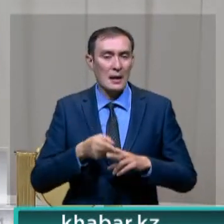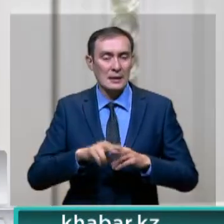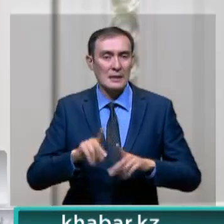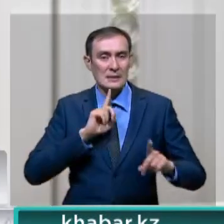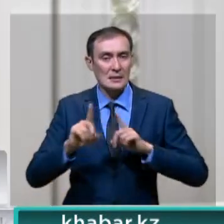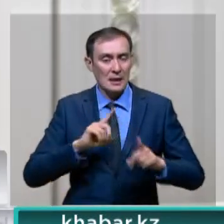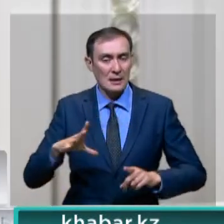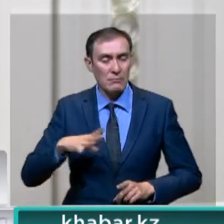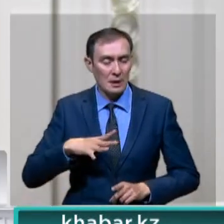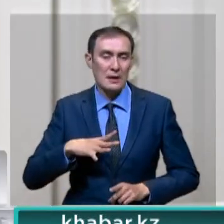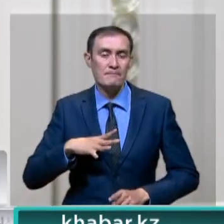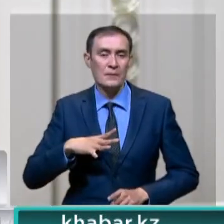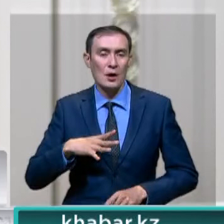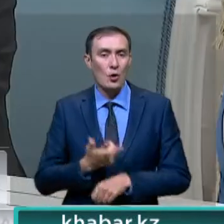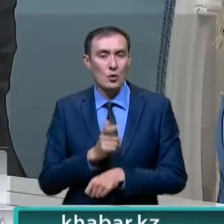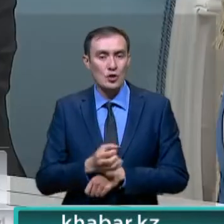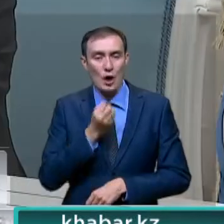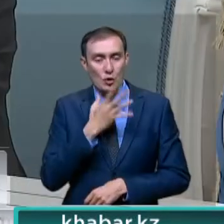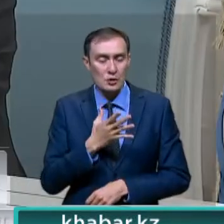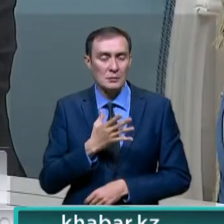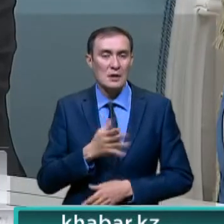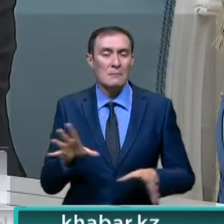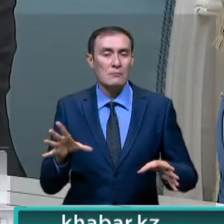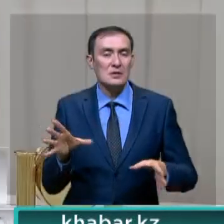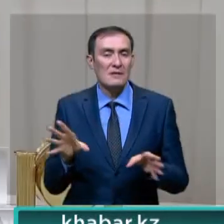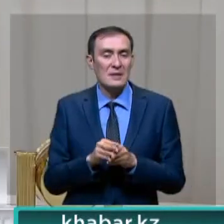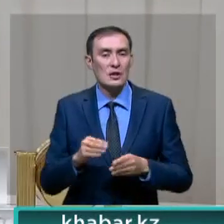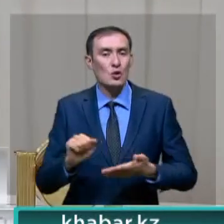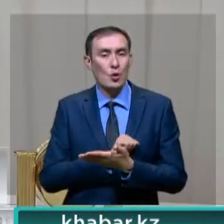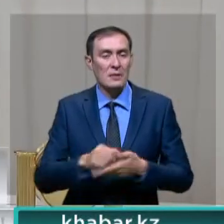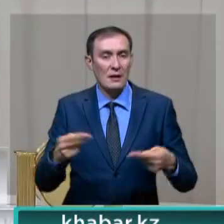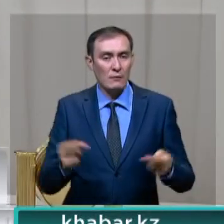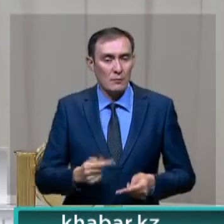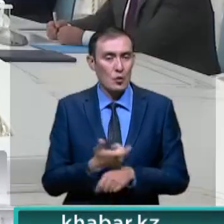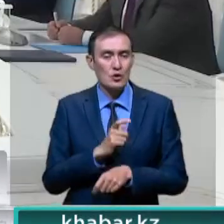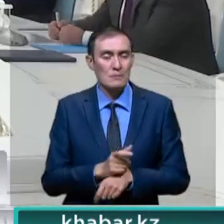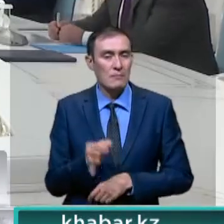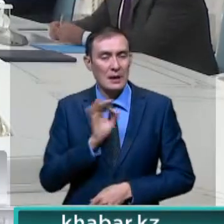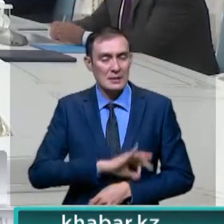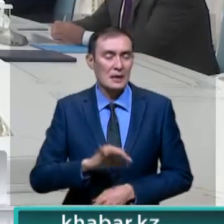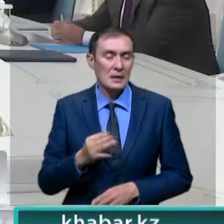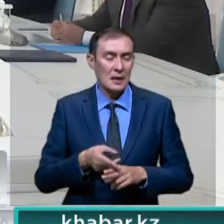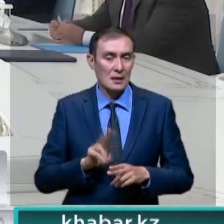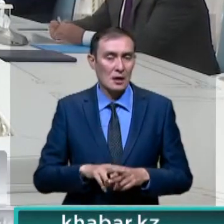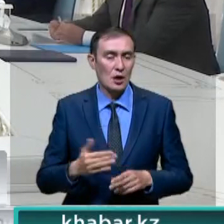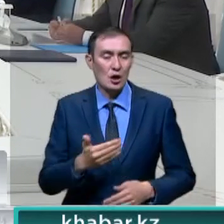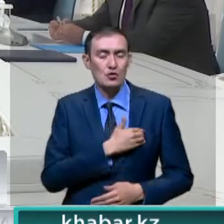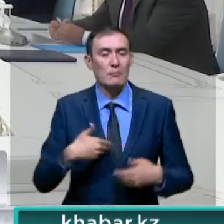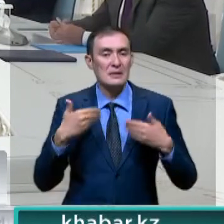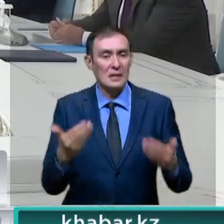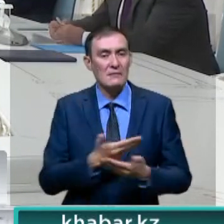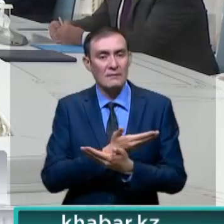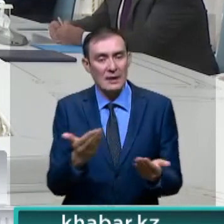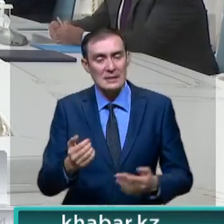заседание было в высшей степени успешным. Принят совместный документ, очень содержательный. Поэтому я хотел бы поздравить вас